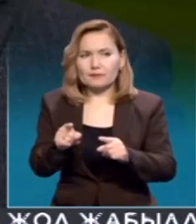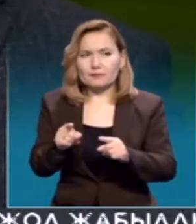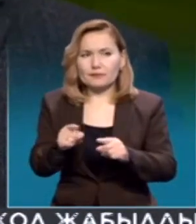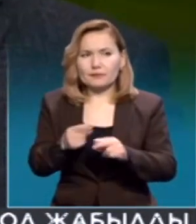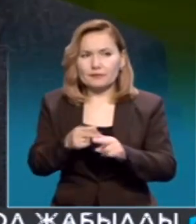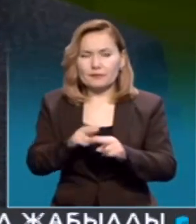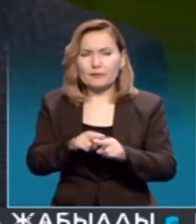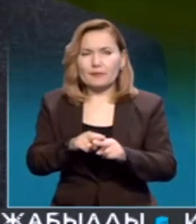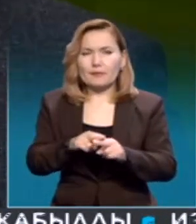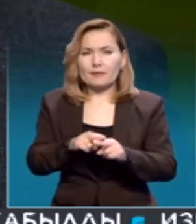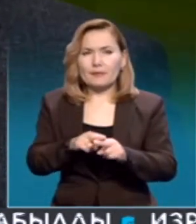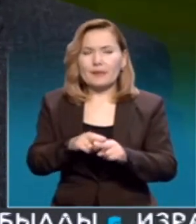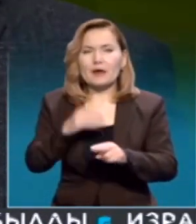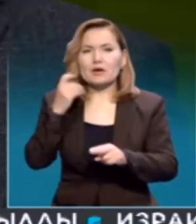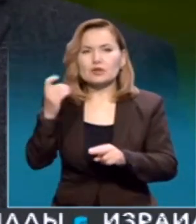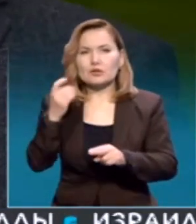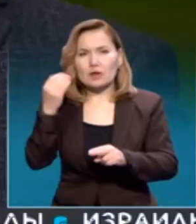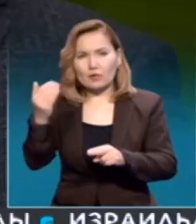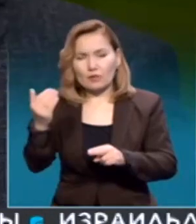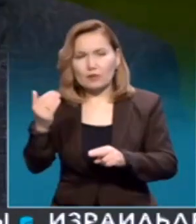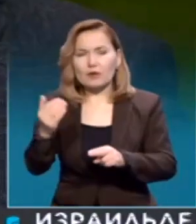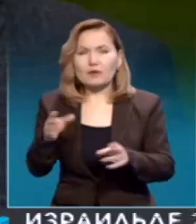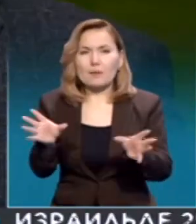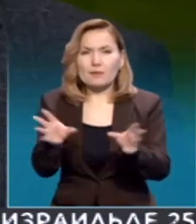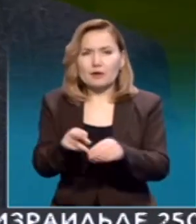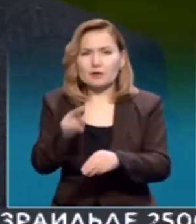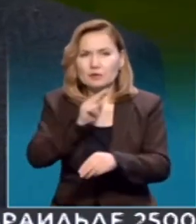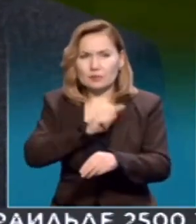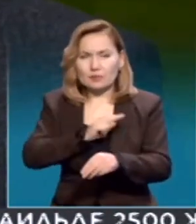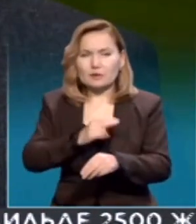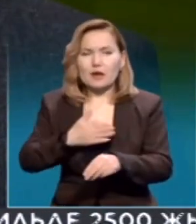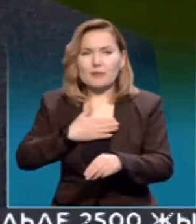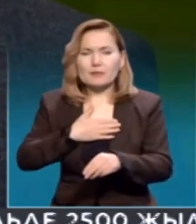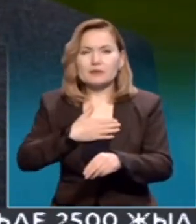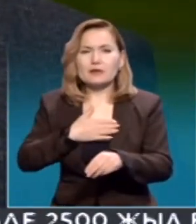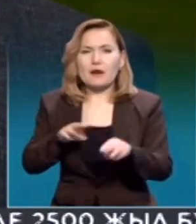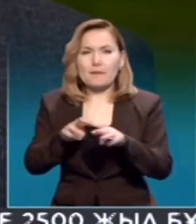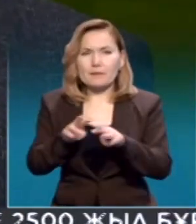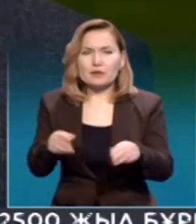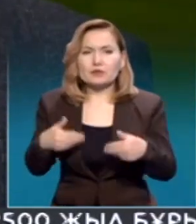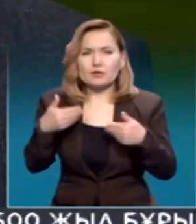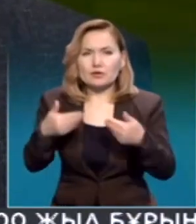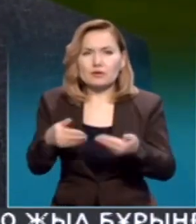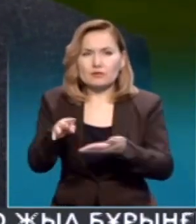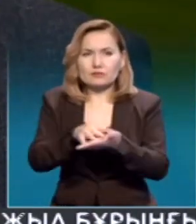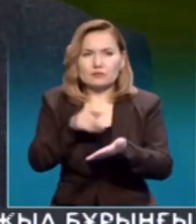осы шаруалар өздерімен енді бірігіп, өздері бізге министрлікке өздері ұсыныс ендірсе болады.